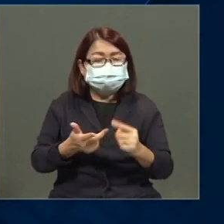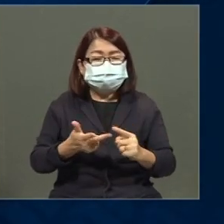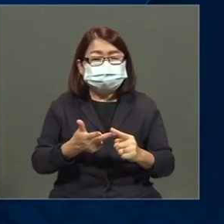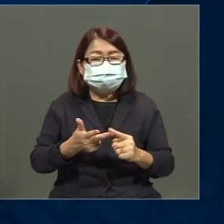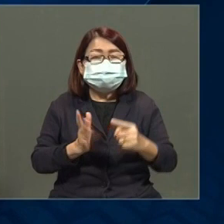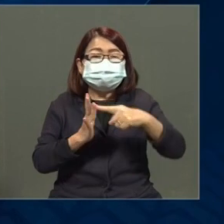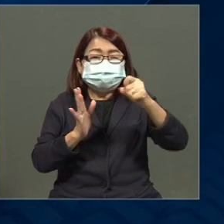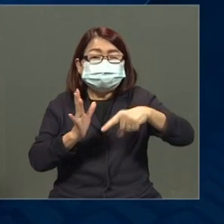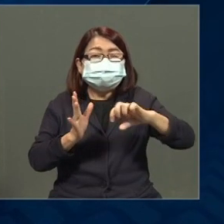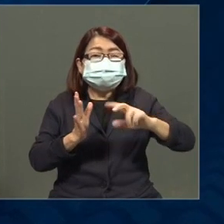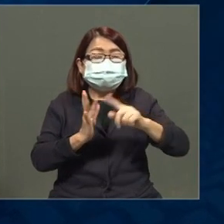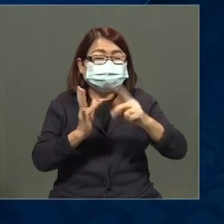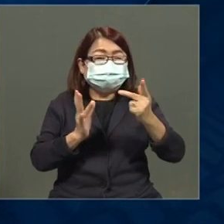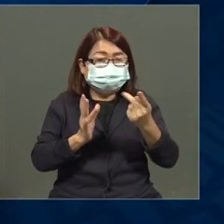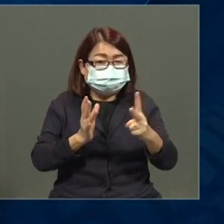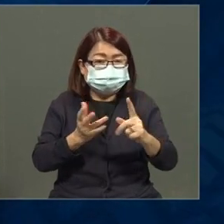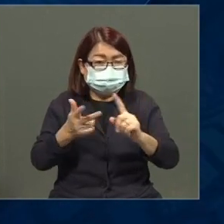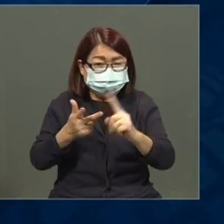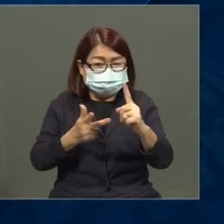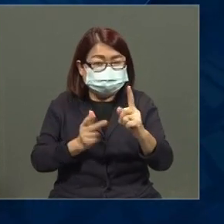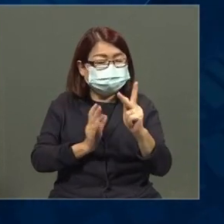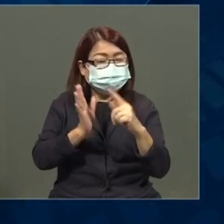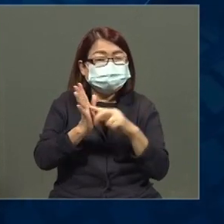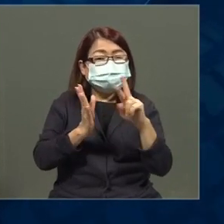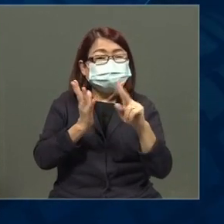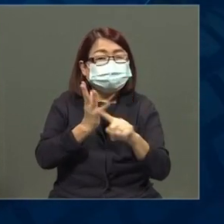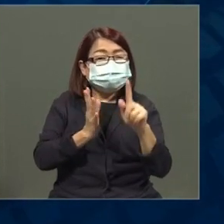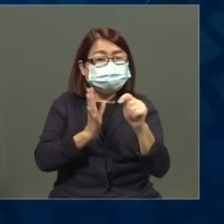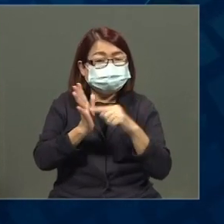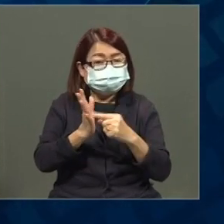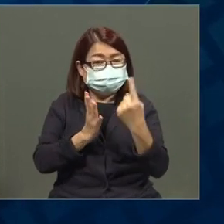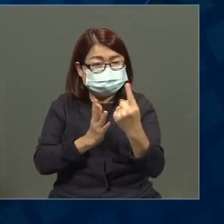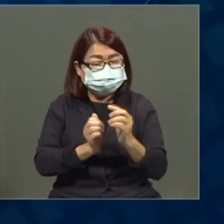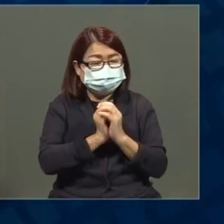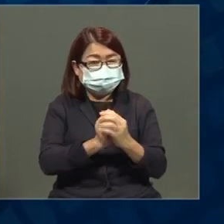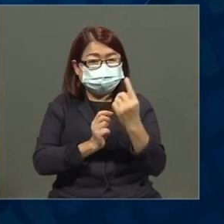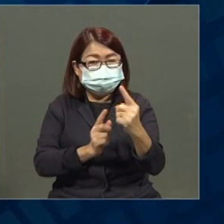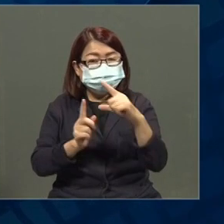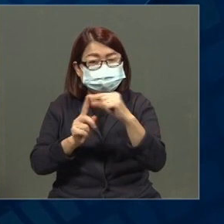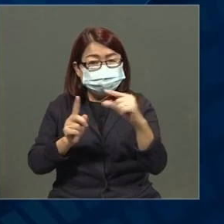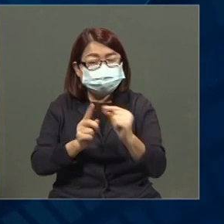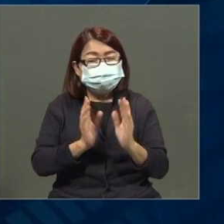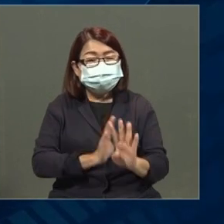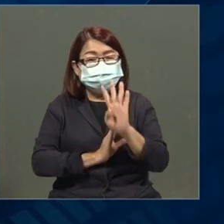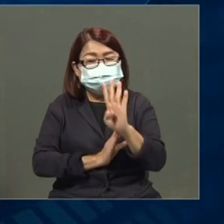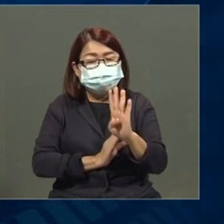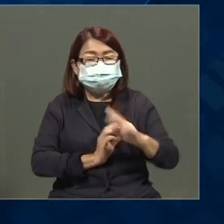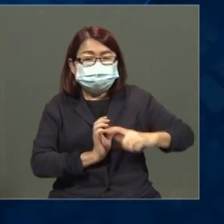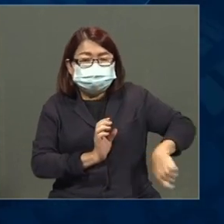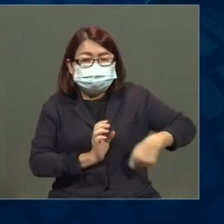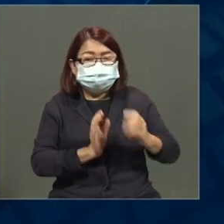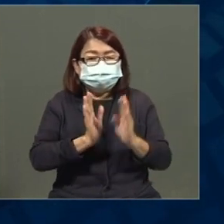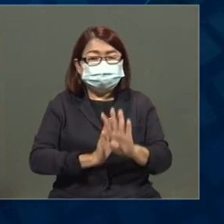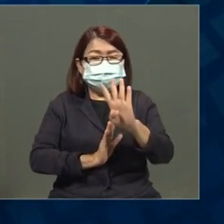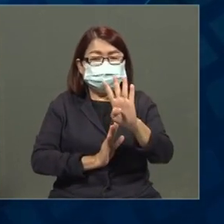เช็ก1รายกาตาร์1รายจีน1รายนะคะแล้วก็มีปากีสถาน4รายกัมพูชาอีก2ร